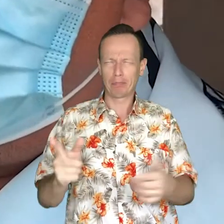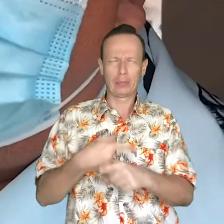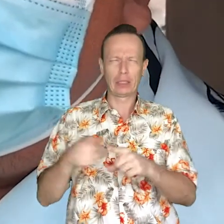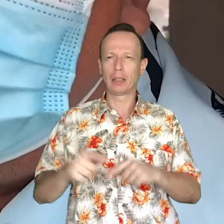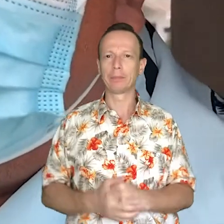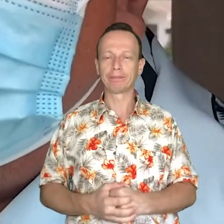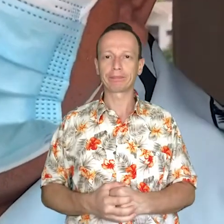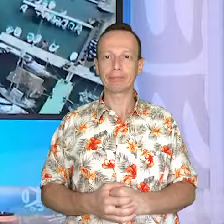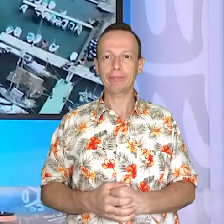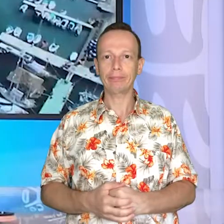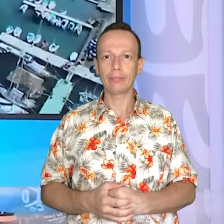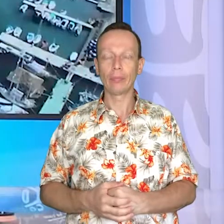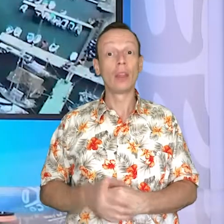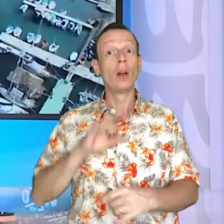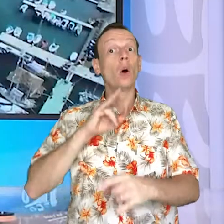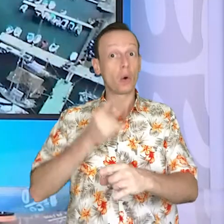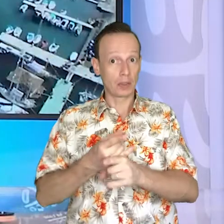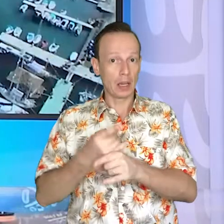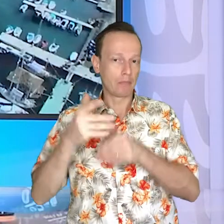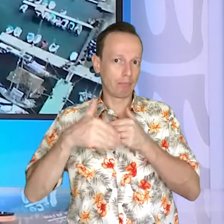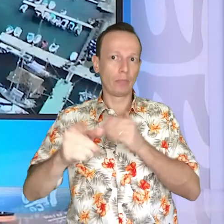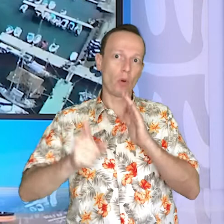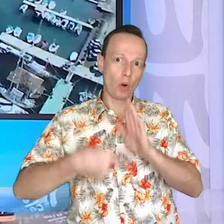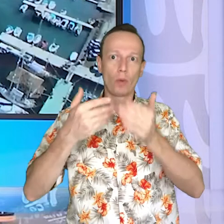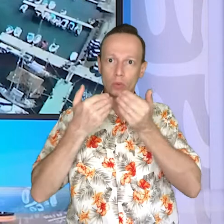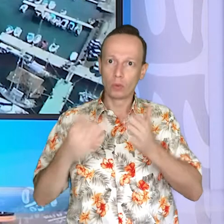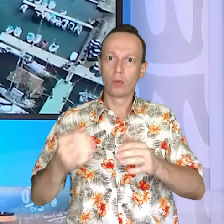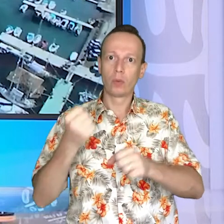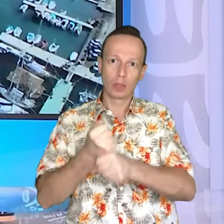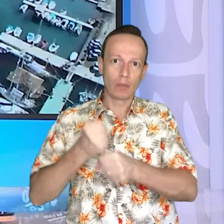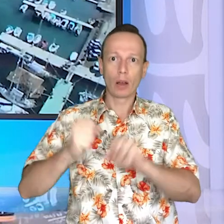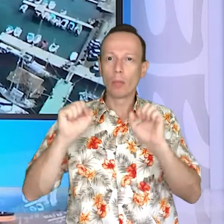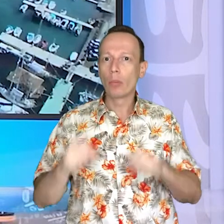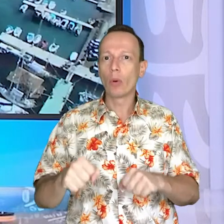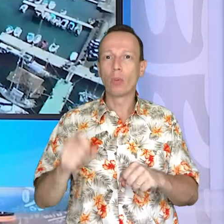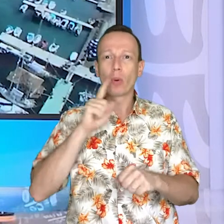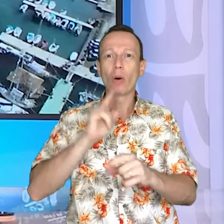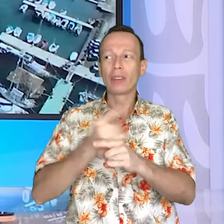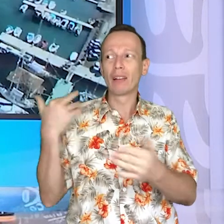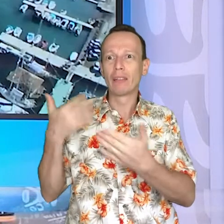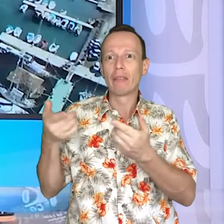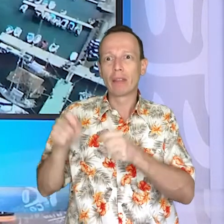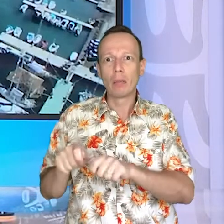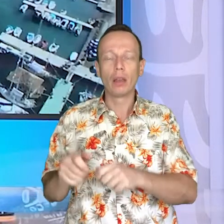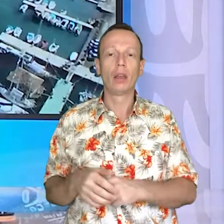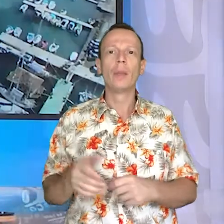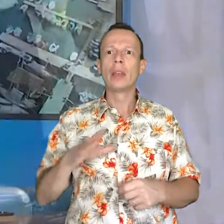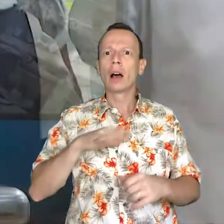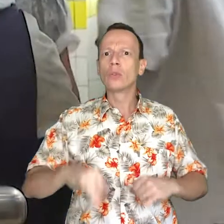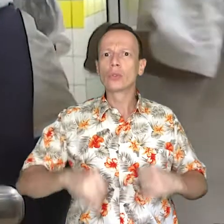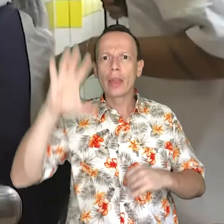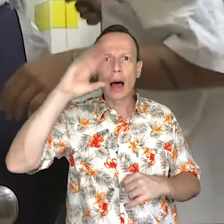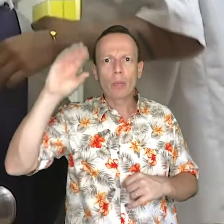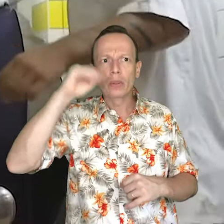tout est open. Oui, et les hôtels vont donc pouvoir reprendre du service, les hôtels fermés surtout. Mais qu'en est